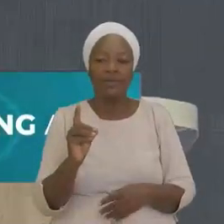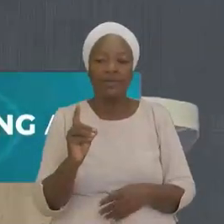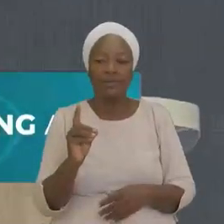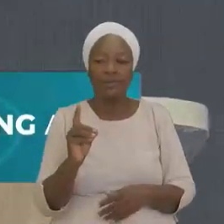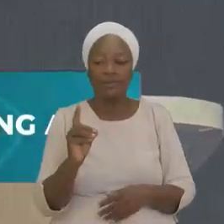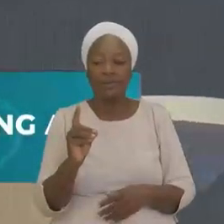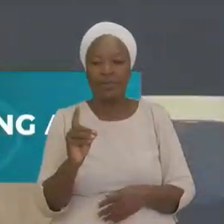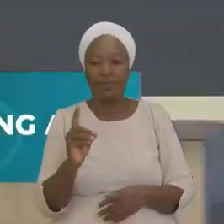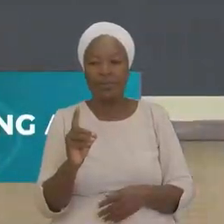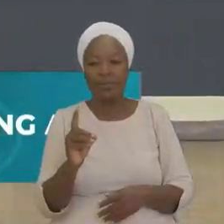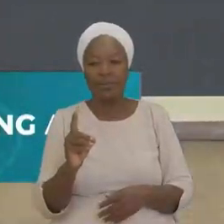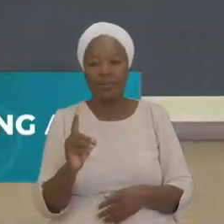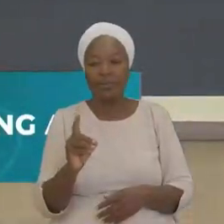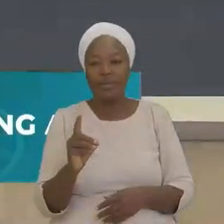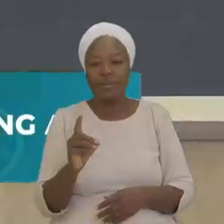annoncé.